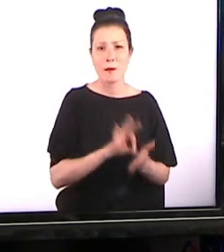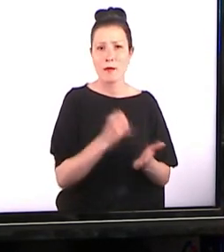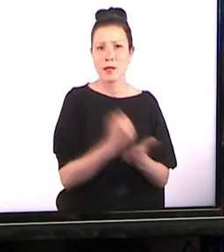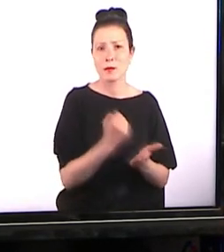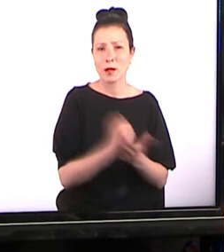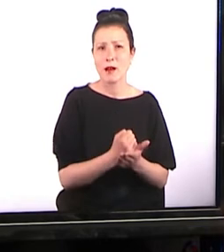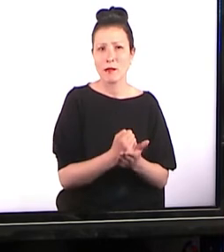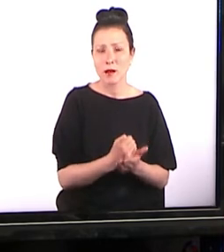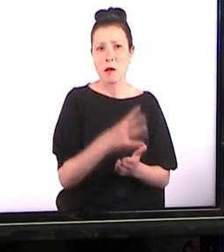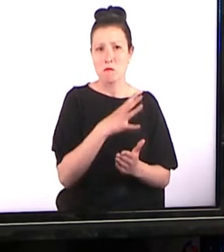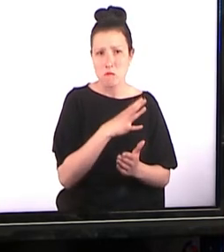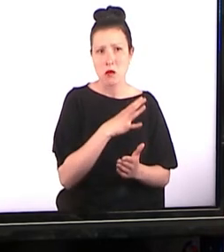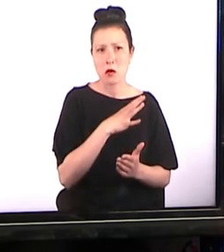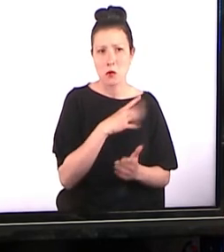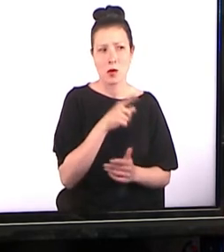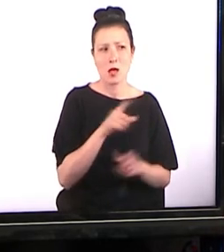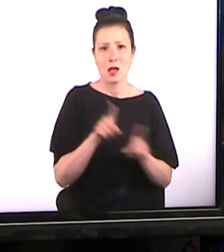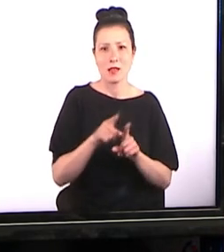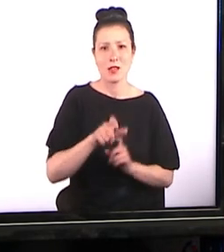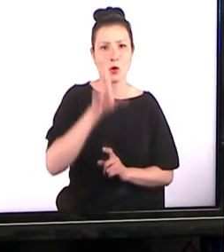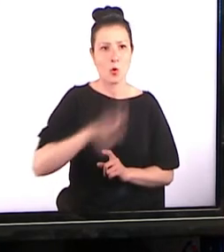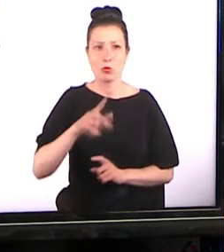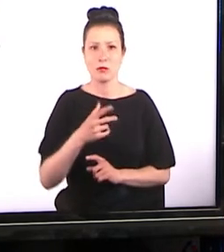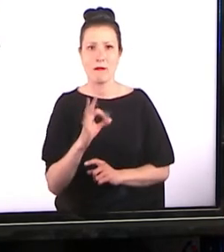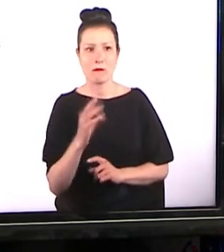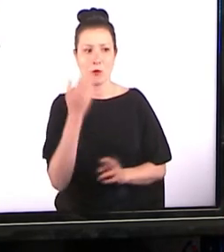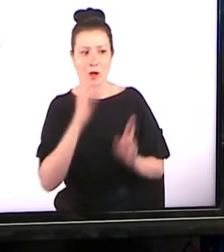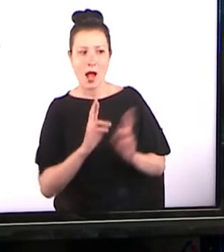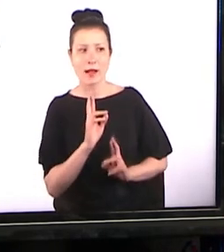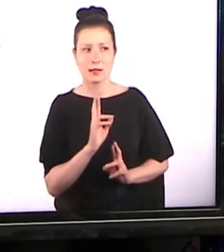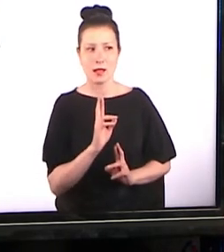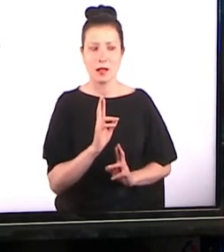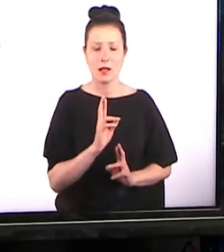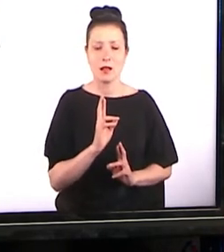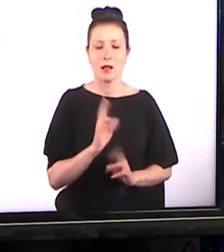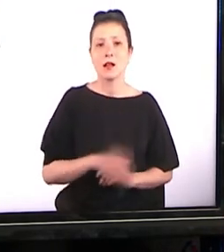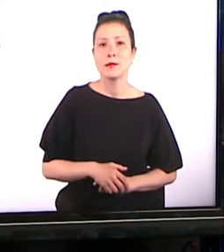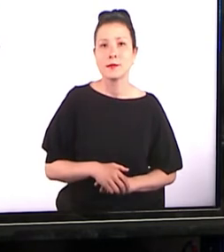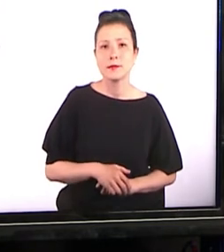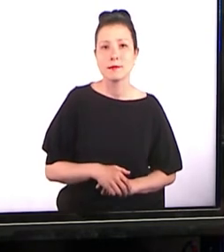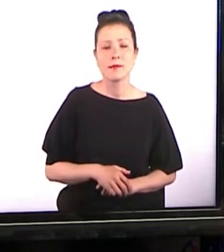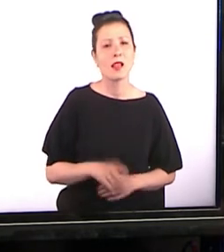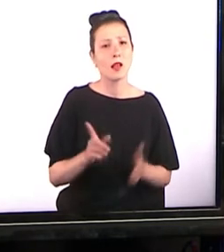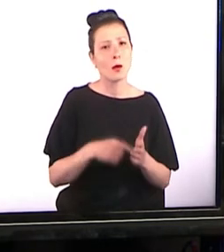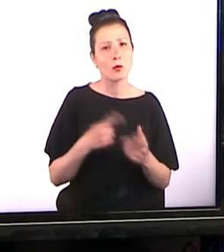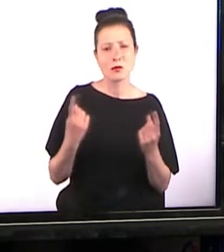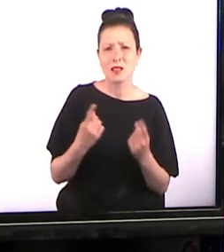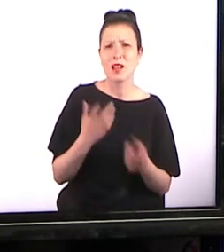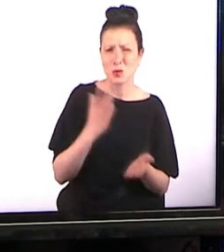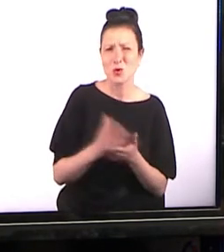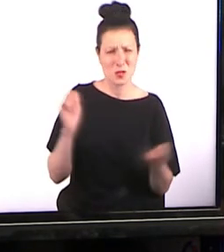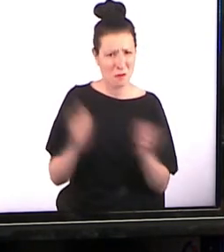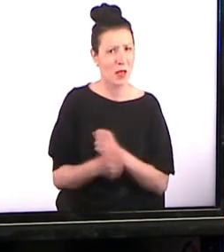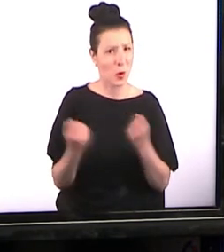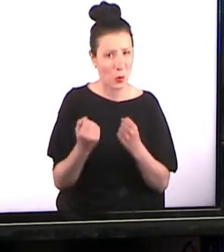które się działy i też reakcje ludzi, bo jakby. Często jest tak, że teraz to już się bardzo zmieniło, ale na początku było